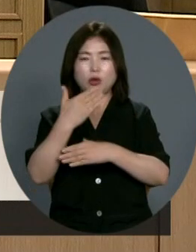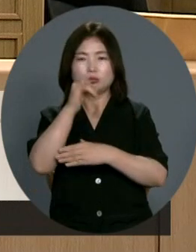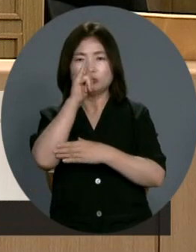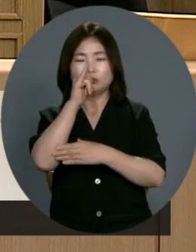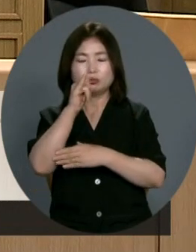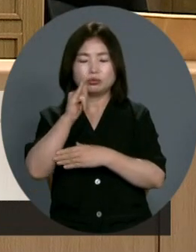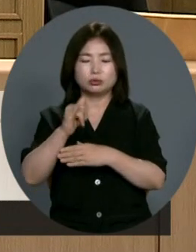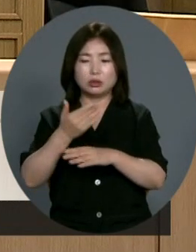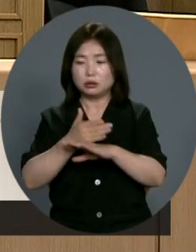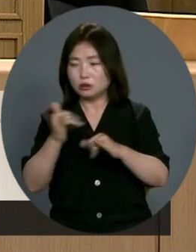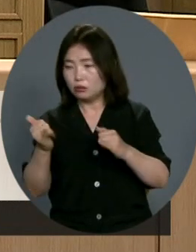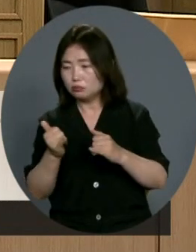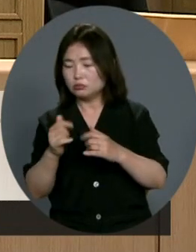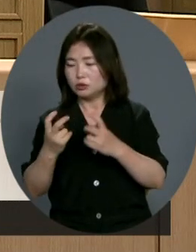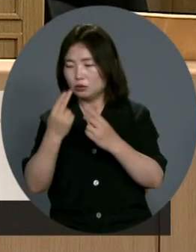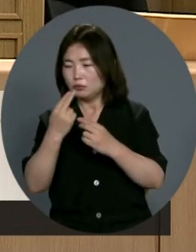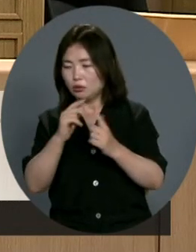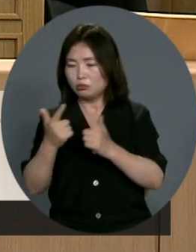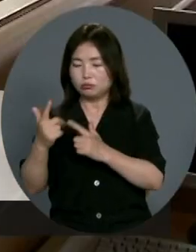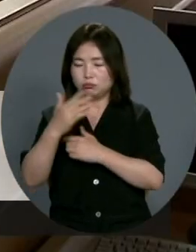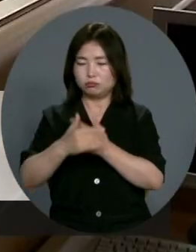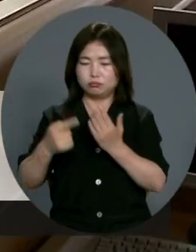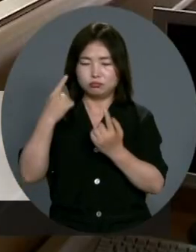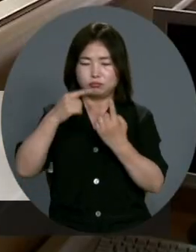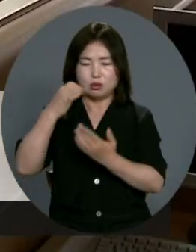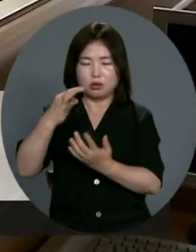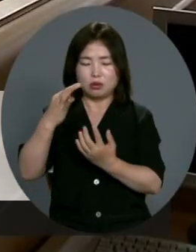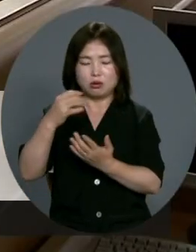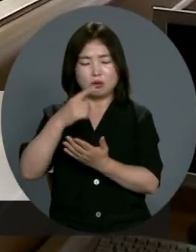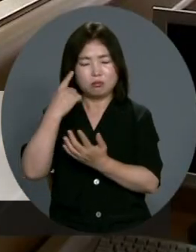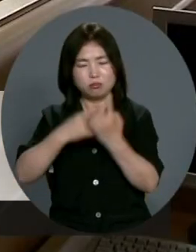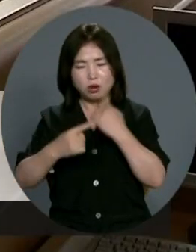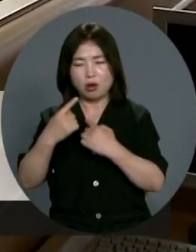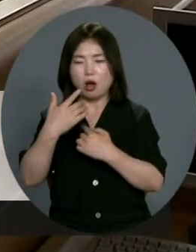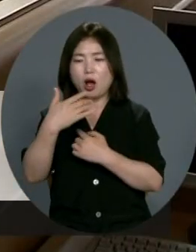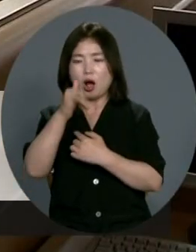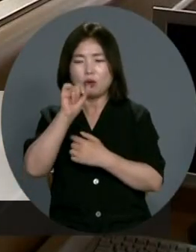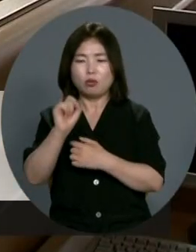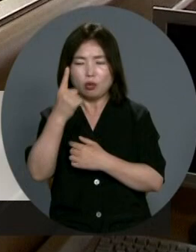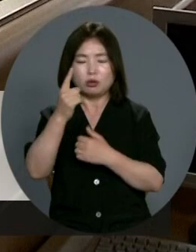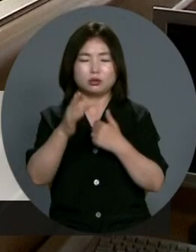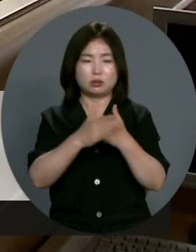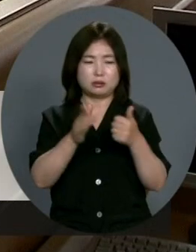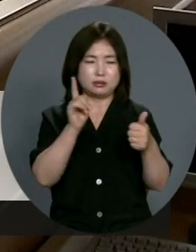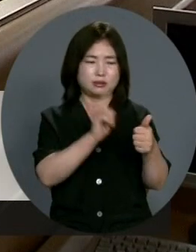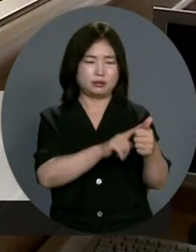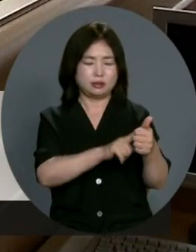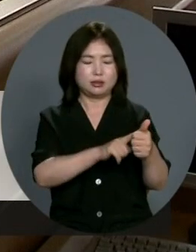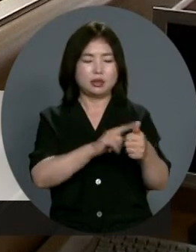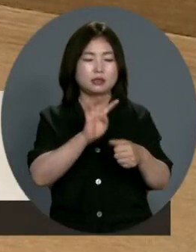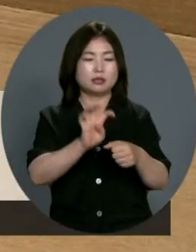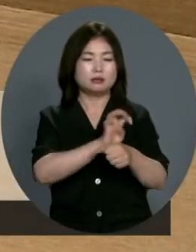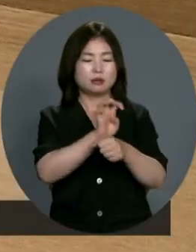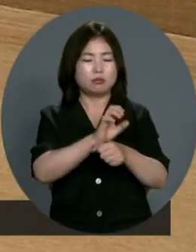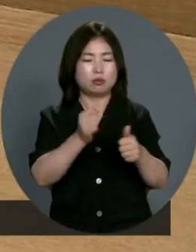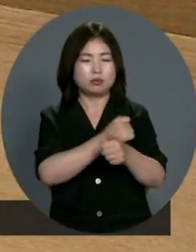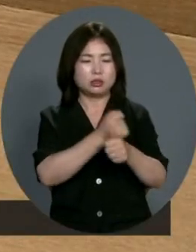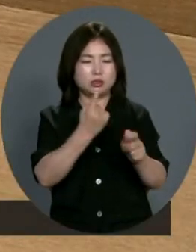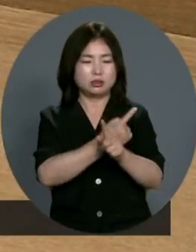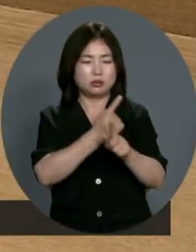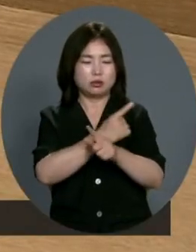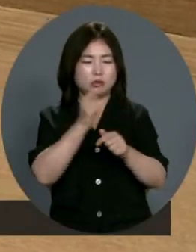무고한 다수의 생명과 신체 재산의 중대한 위험을 야기할 수 있었다며 40시간의